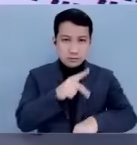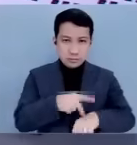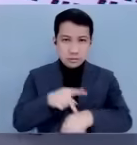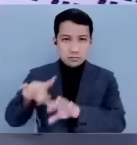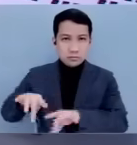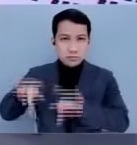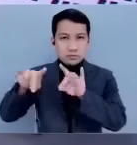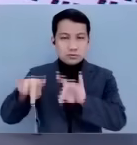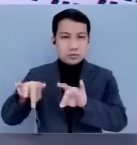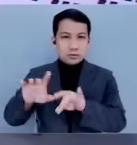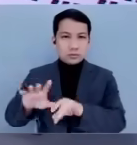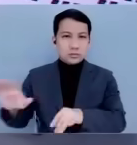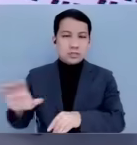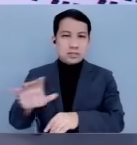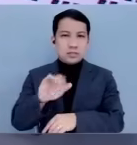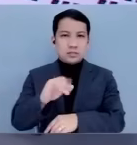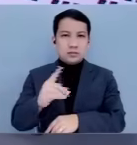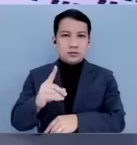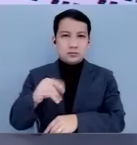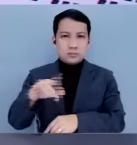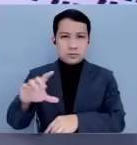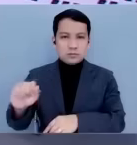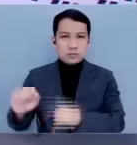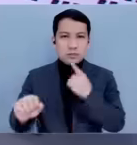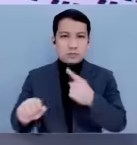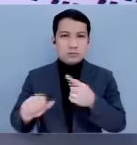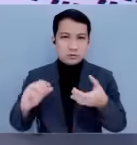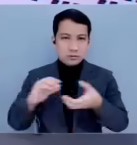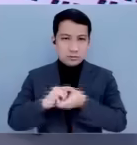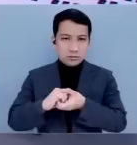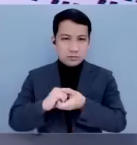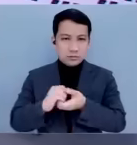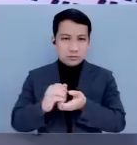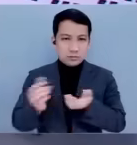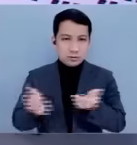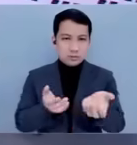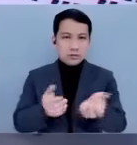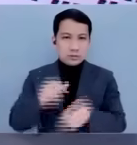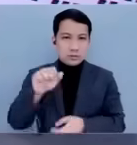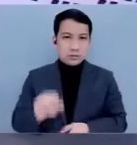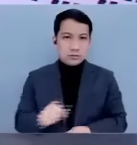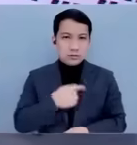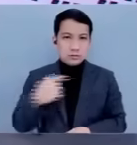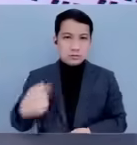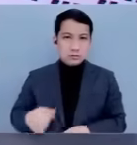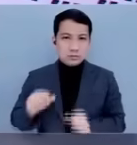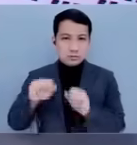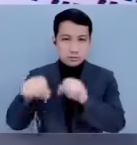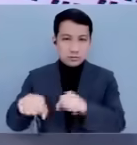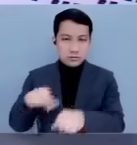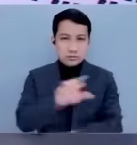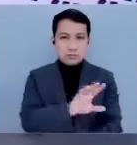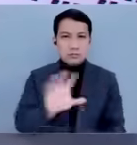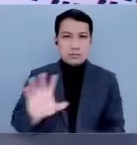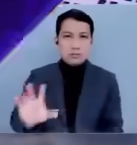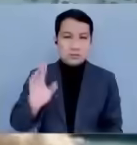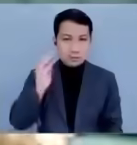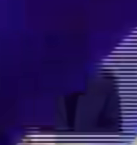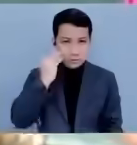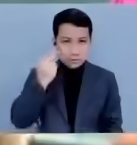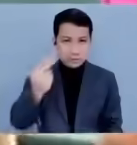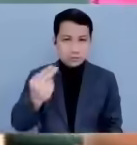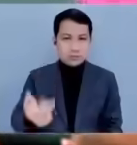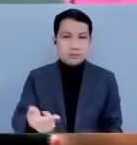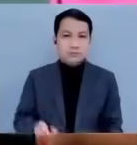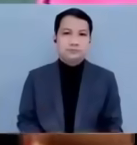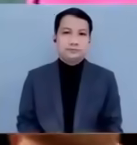Bumuelta naman ang China sa mga naging joint patrol ng dalawang bansa sa South China Sea. Nasa frontline ng balita ngayon, Maricel Halili.